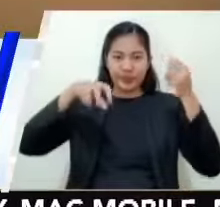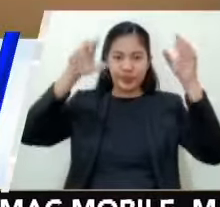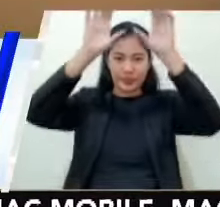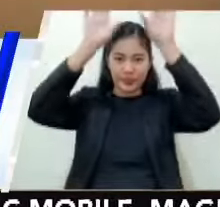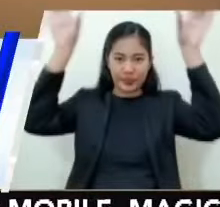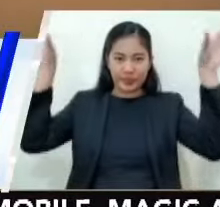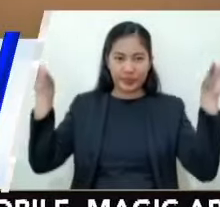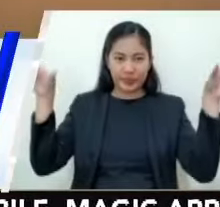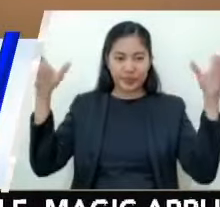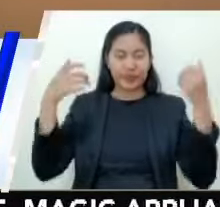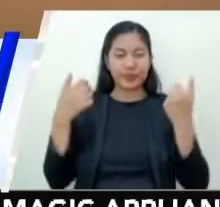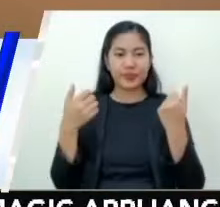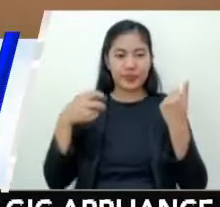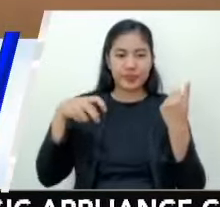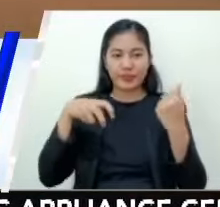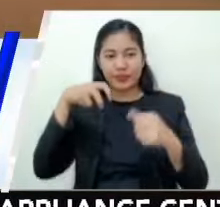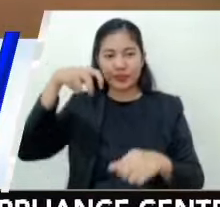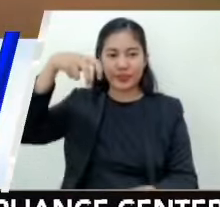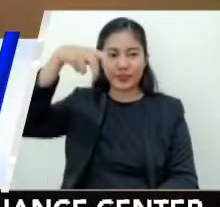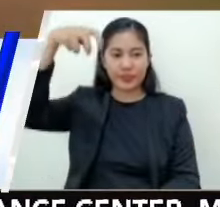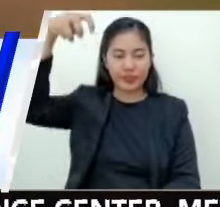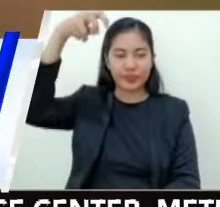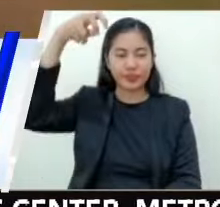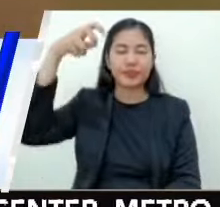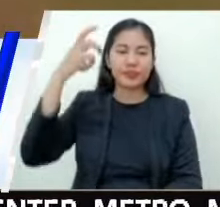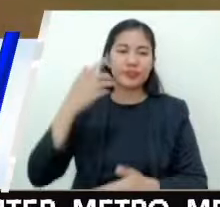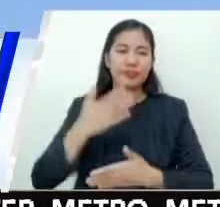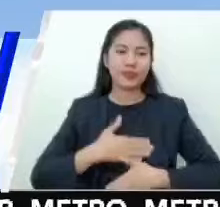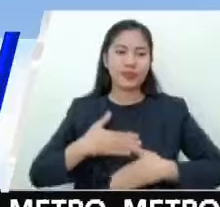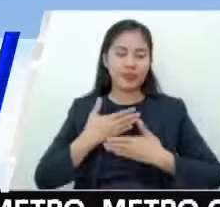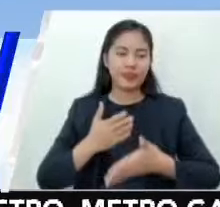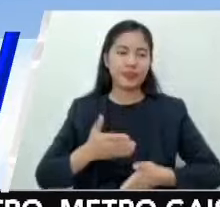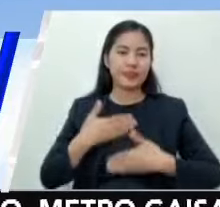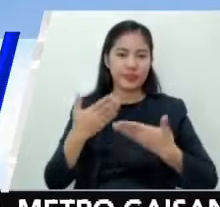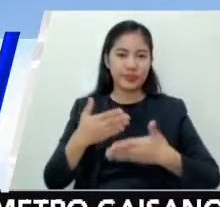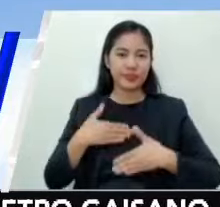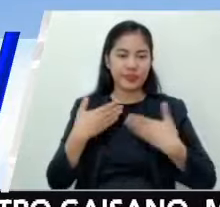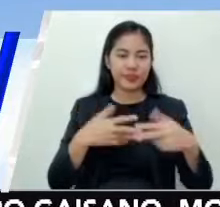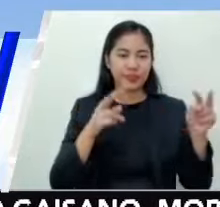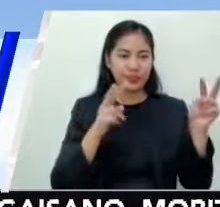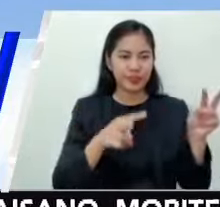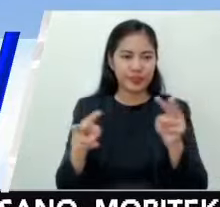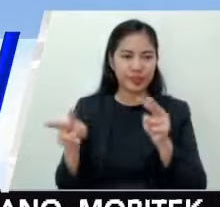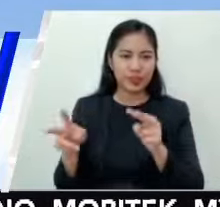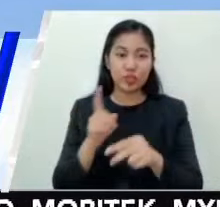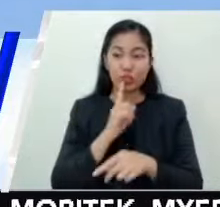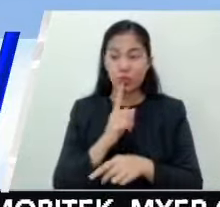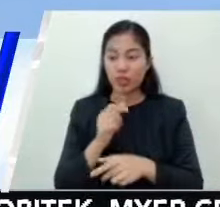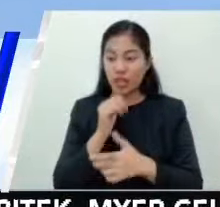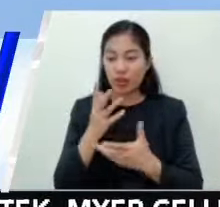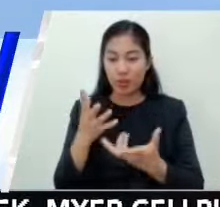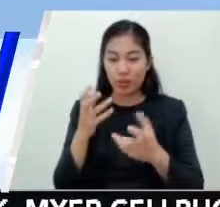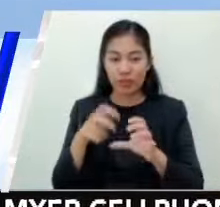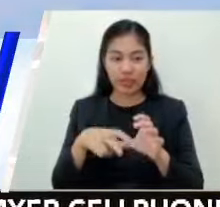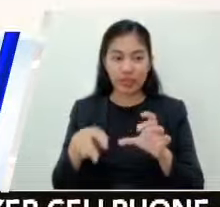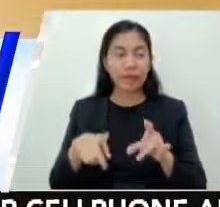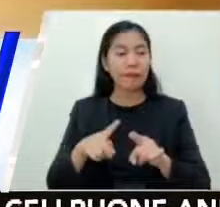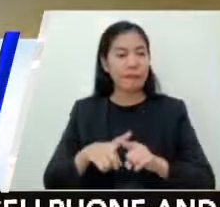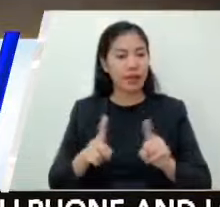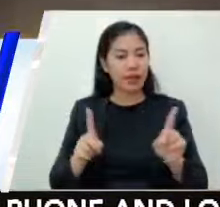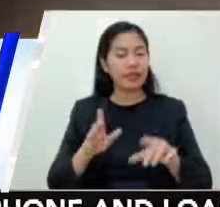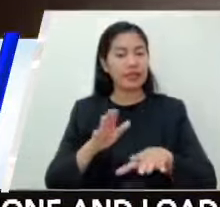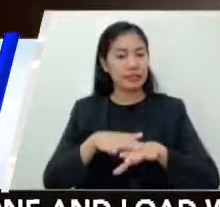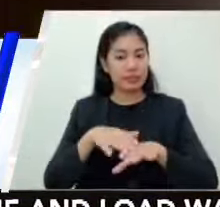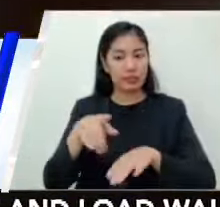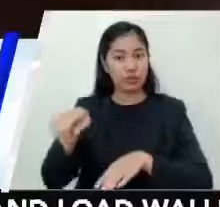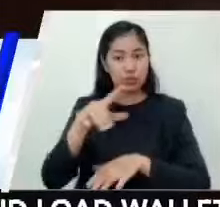Sobrang saya raw ni Moni matapos ang pag-paragliding at ayaw pa nga raw bumaba. Pero paalala ni Lenny sa mga nagbabalak isama ang